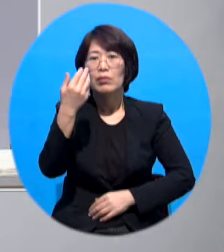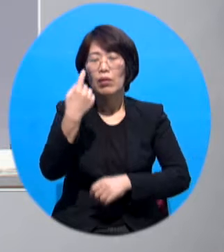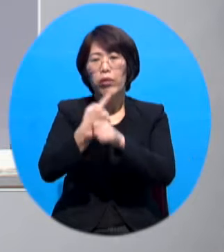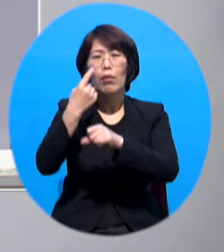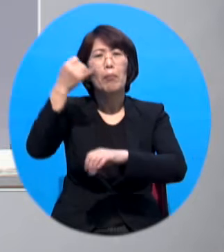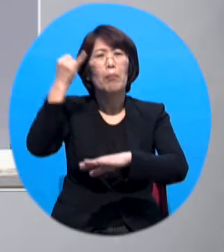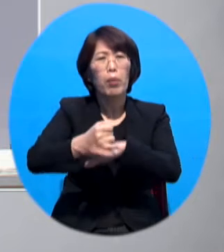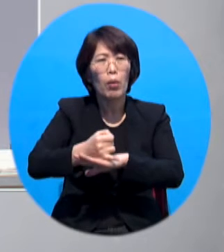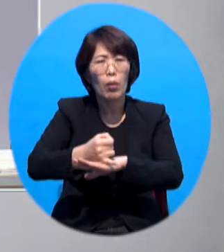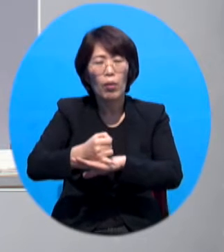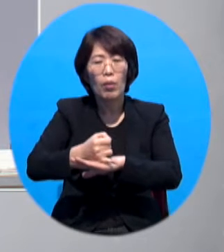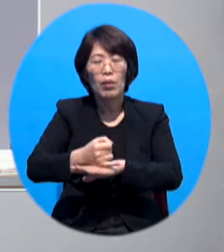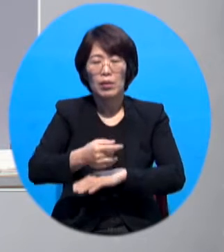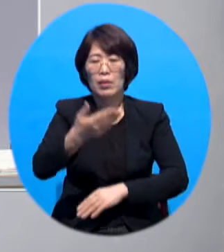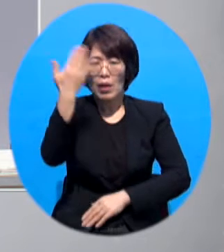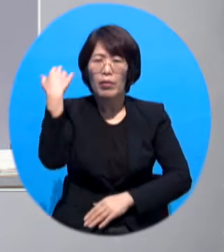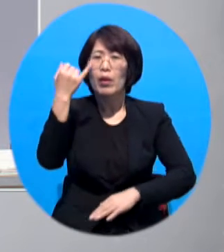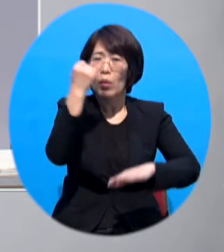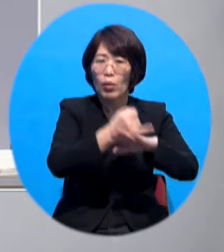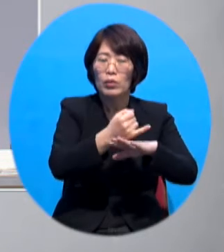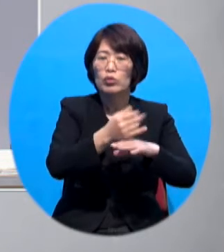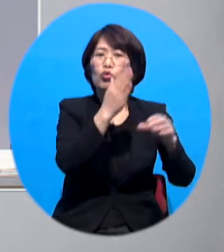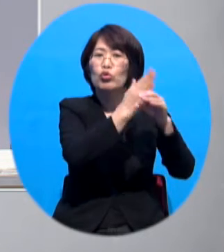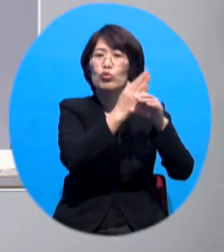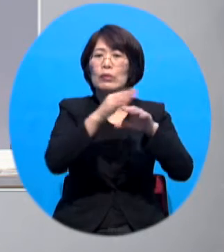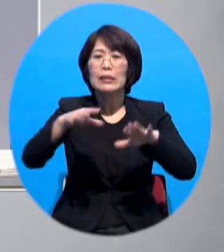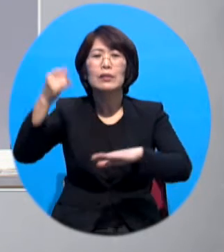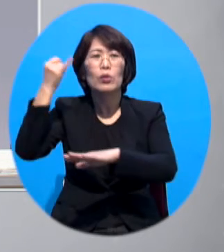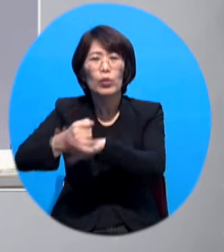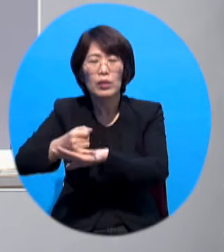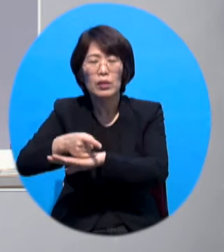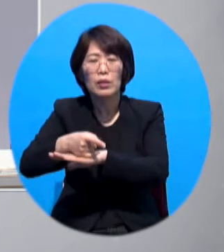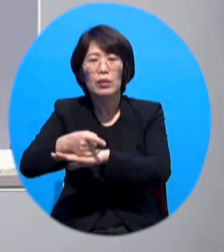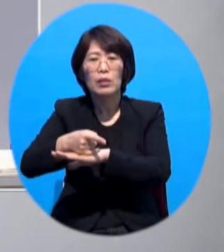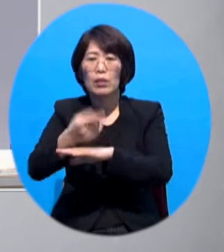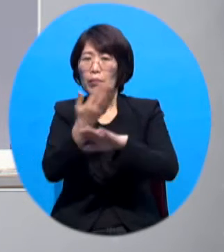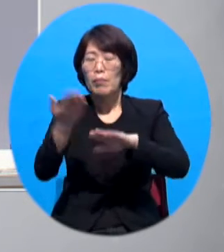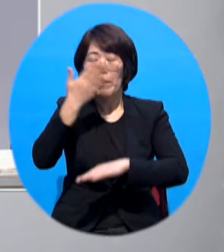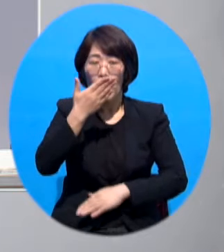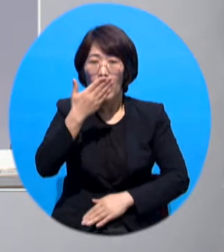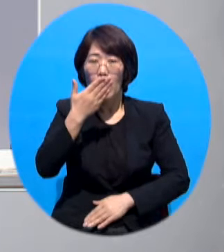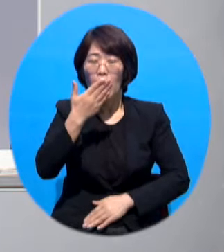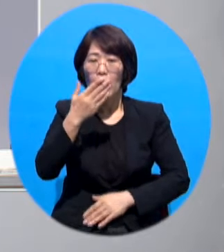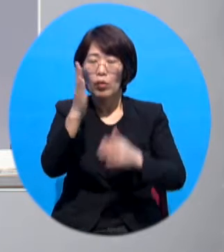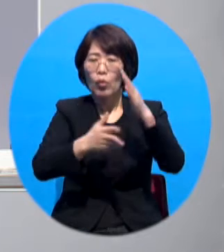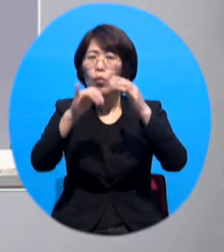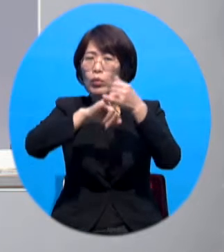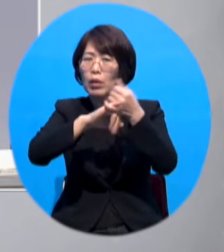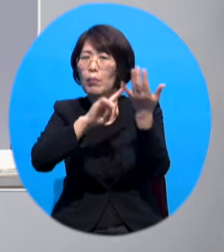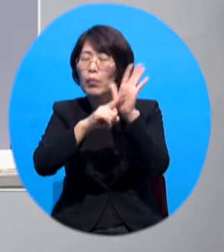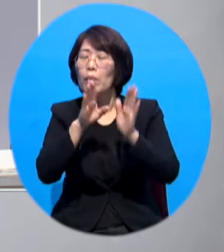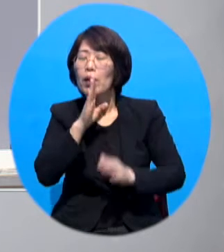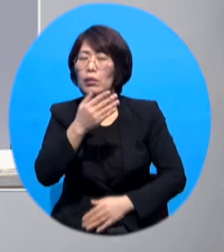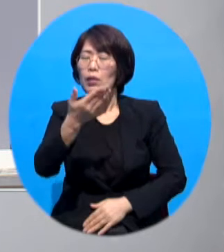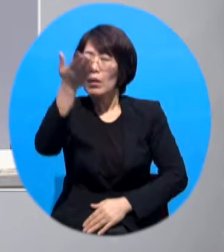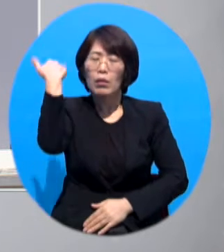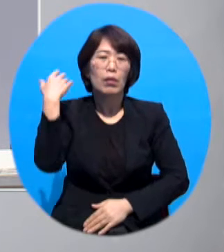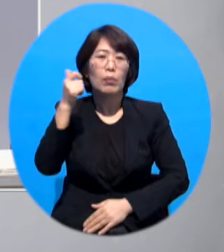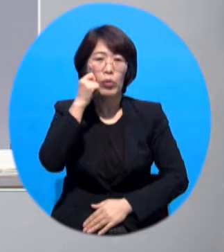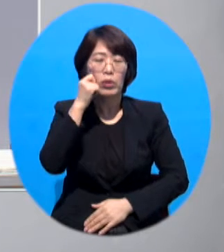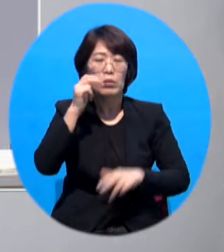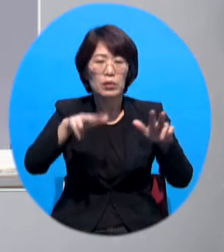집권하면 그렇게 꼴찌를 했던 성적을 중위권으로 지금 올리겠다 고 공약을 하셨는데 제가 이제 이해할 수 없는게 그때는 못했는데